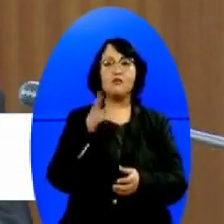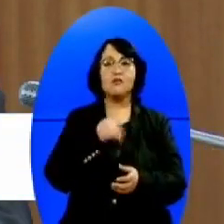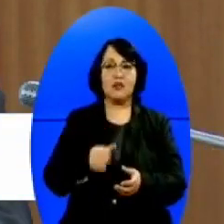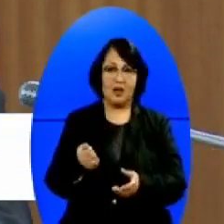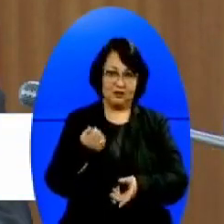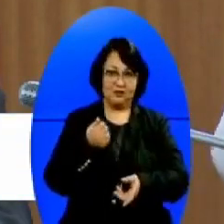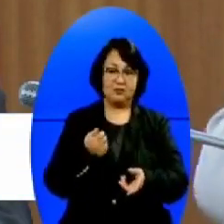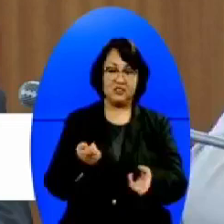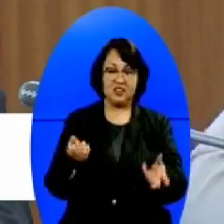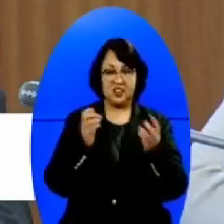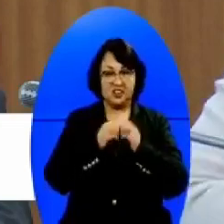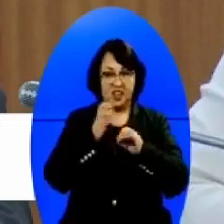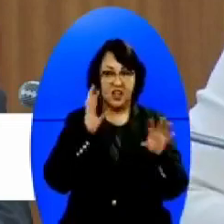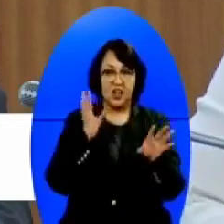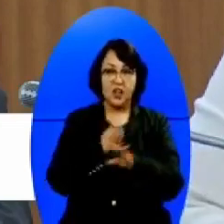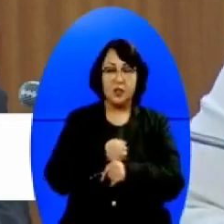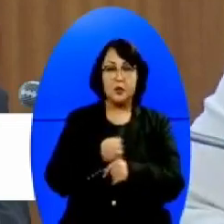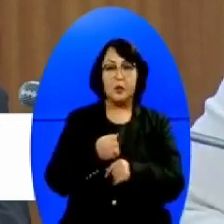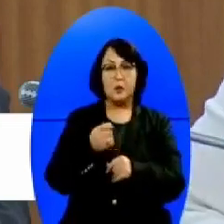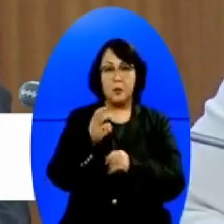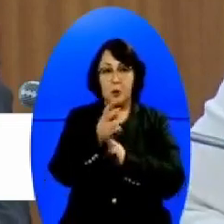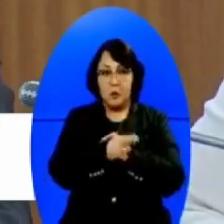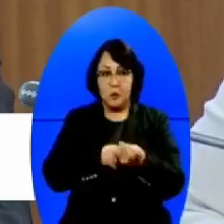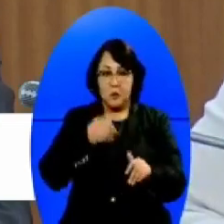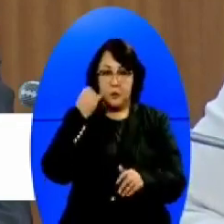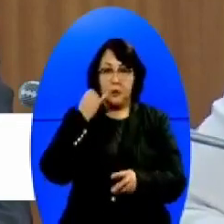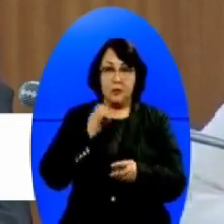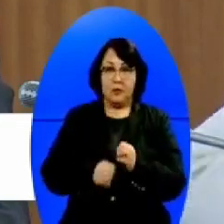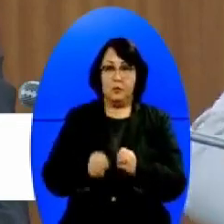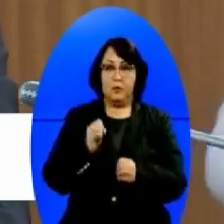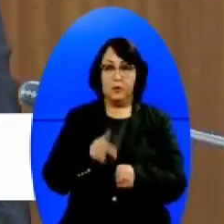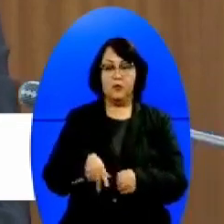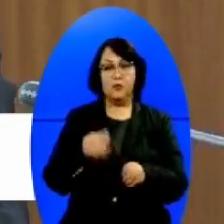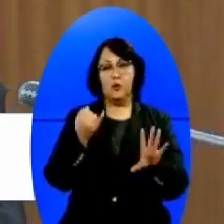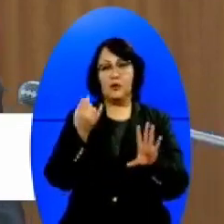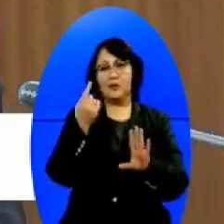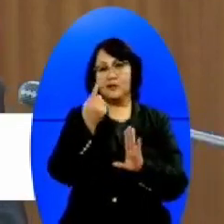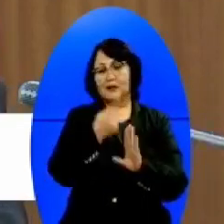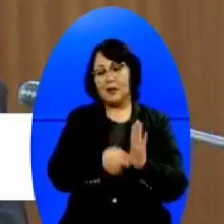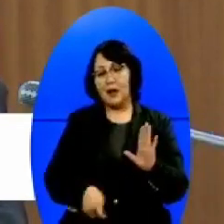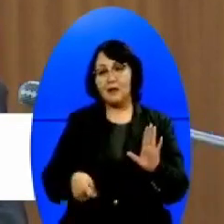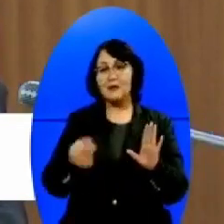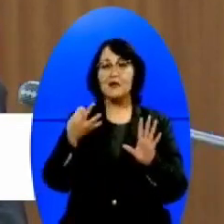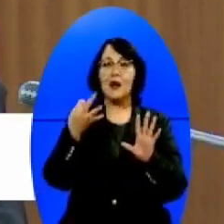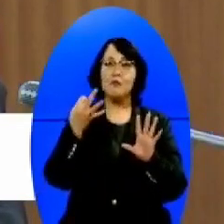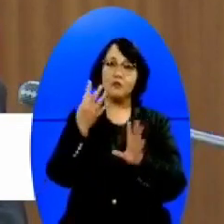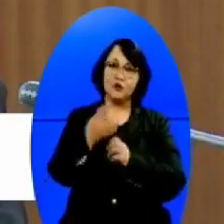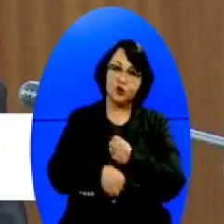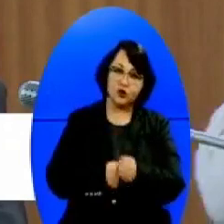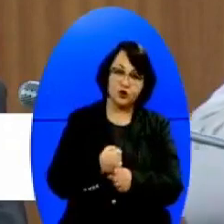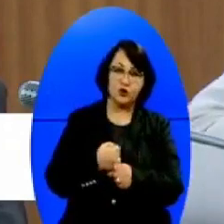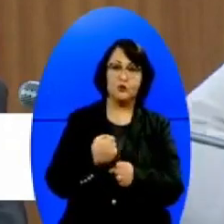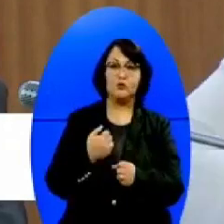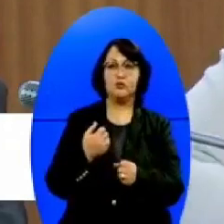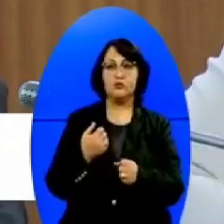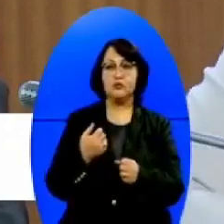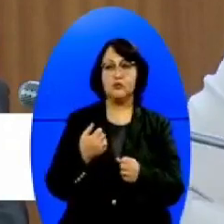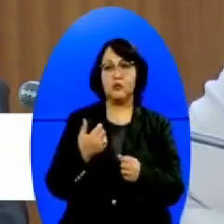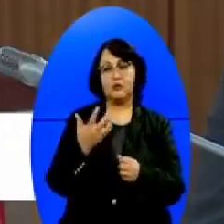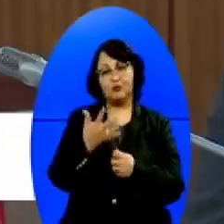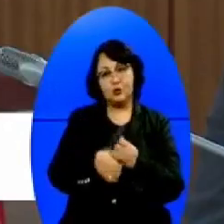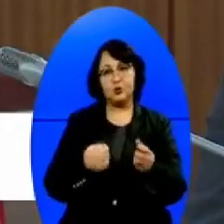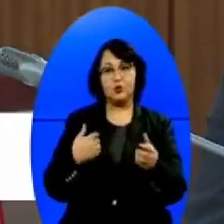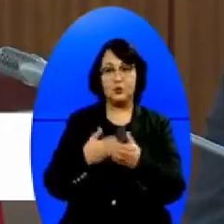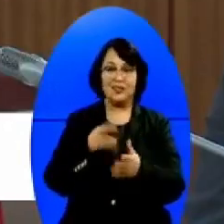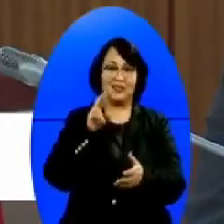байхын бол 6 сараас 8 жил, 5 жил хүртэл бол эрдэсө 5 жил хүртлээ ял оноод